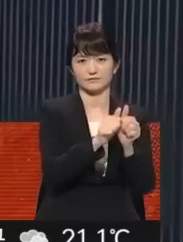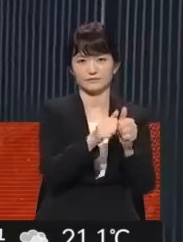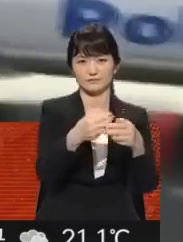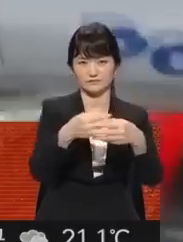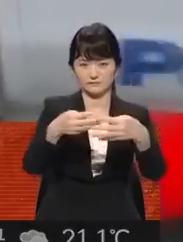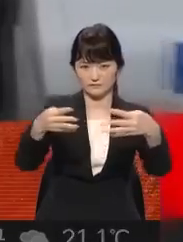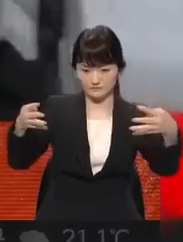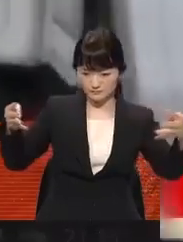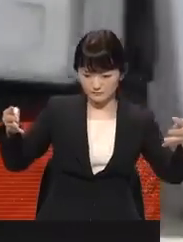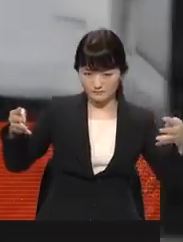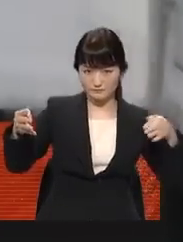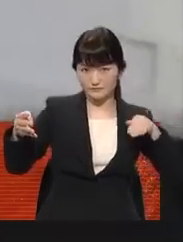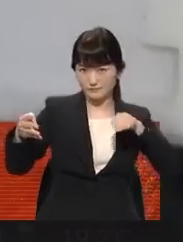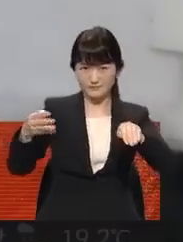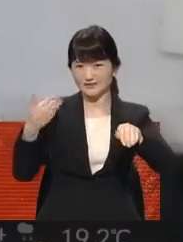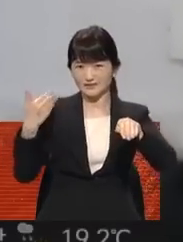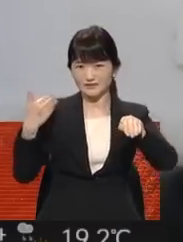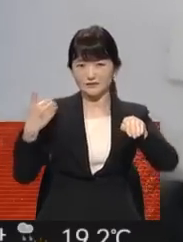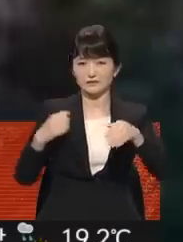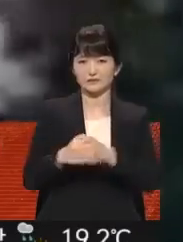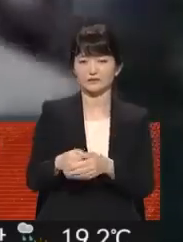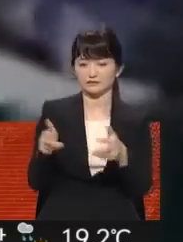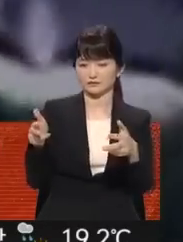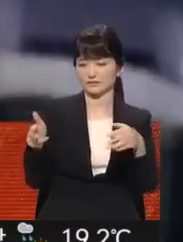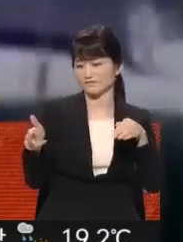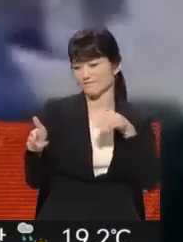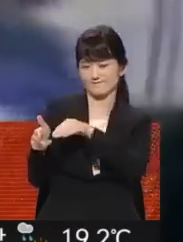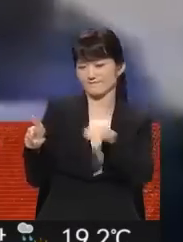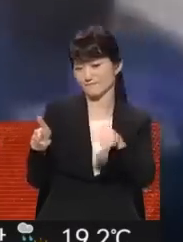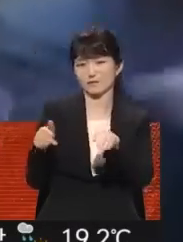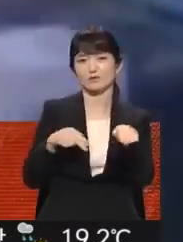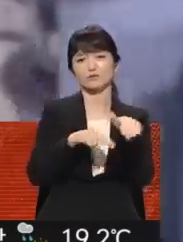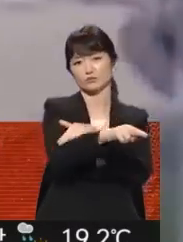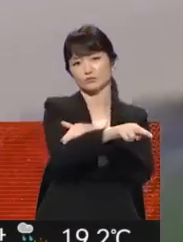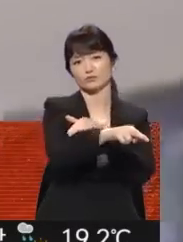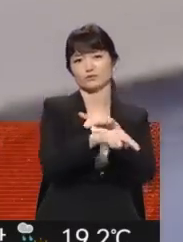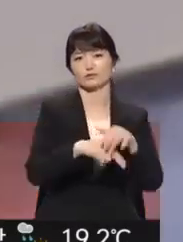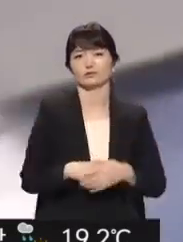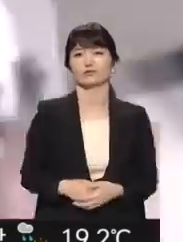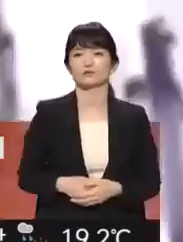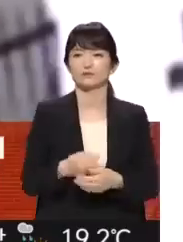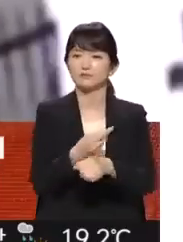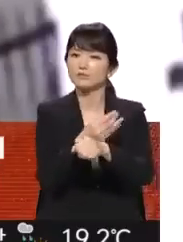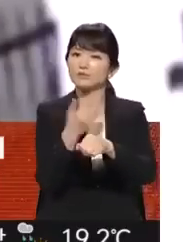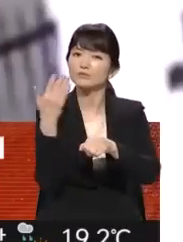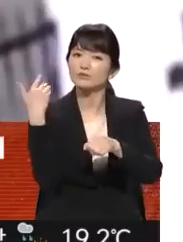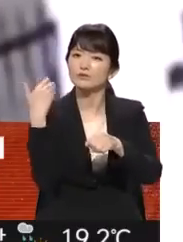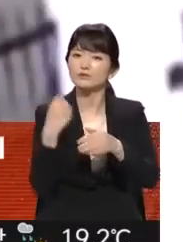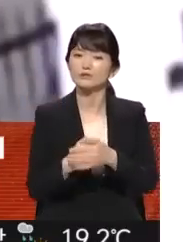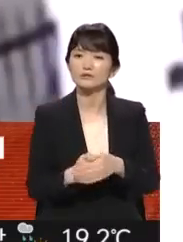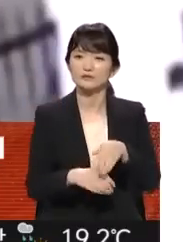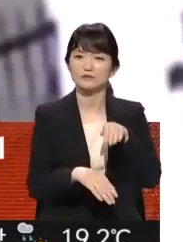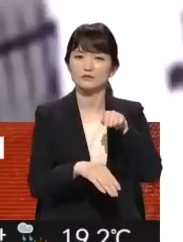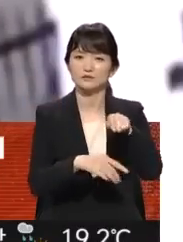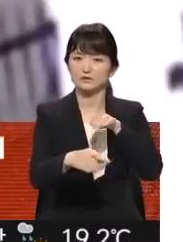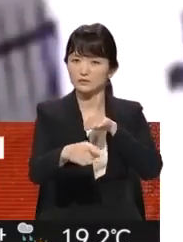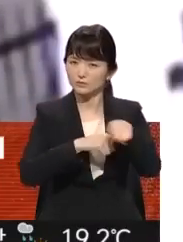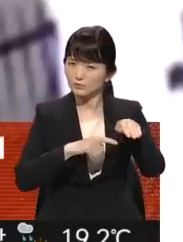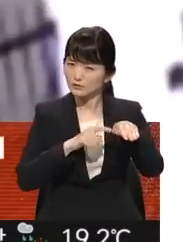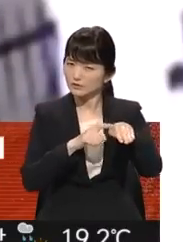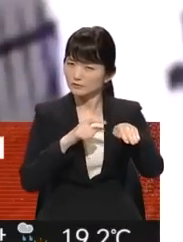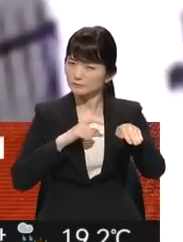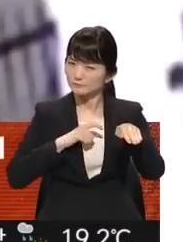남성은요, 울타리에 박기 전에도 이미 차를 박고도 그대로 도주해버린 상태였습니다. 심지어 몇 시간 전엔 도난 차량으로 의심이